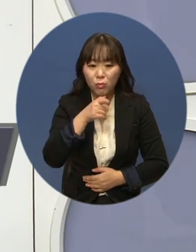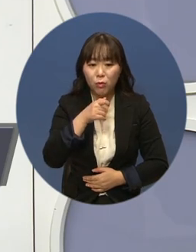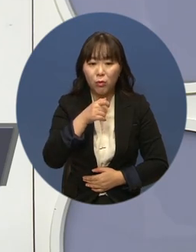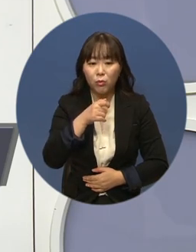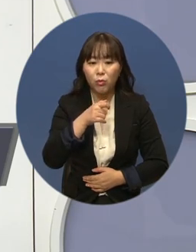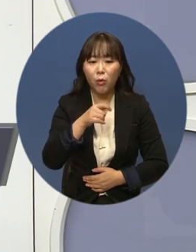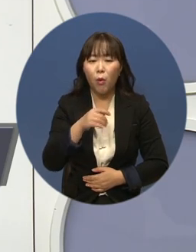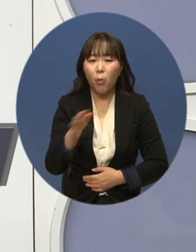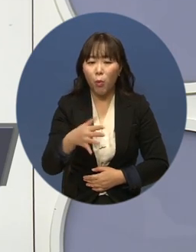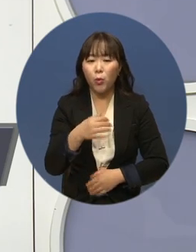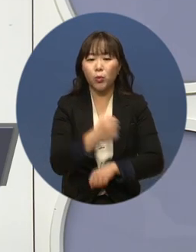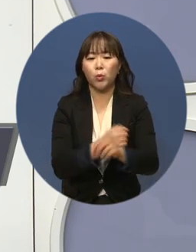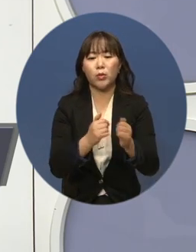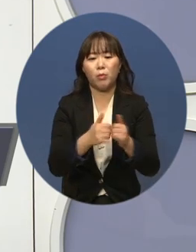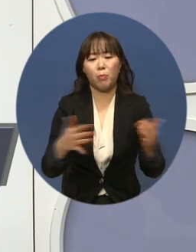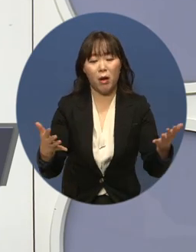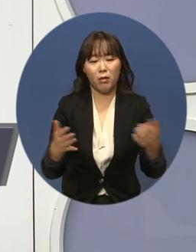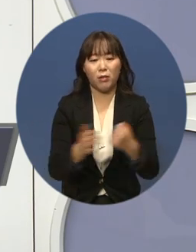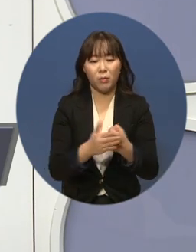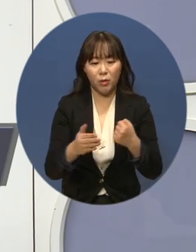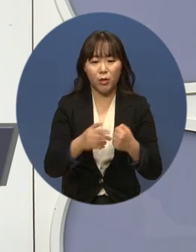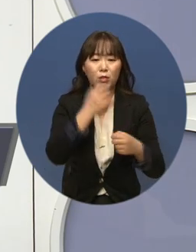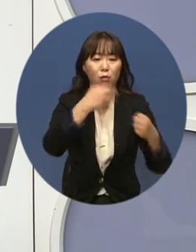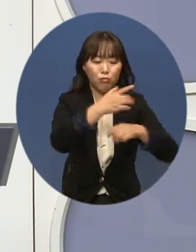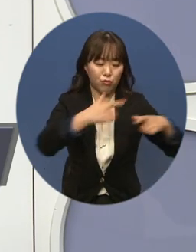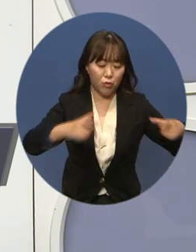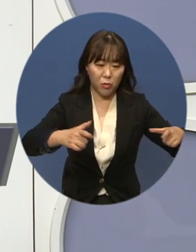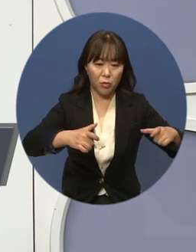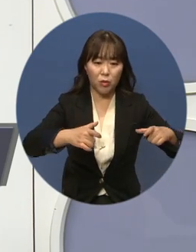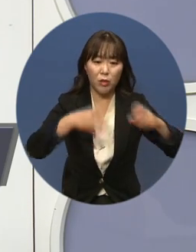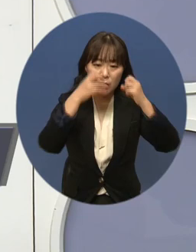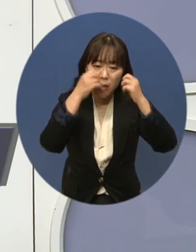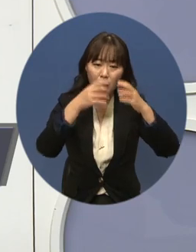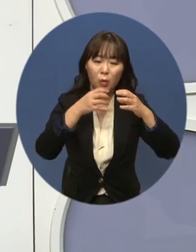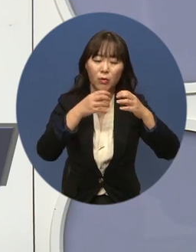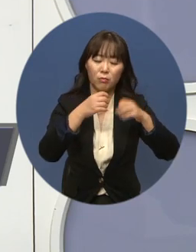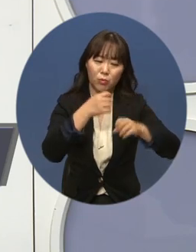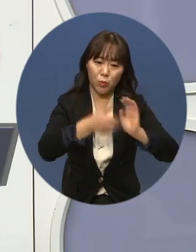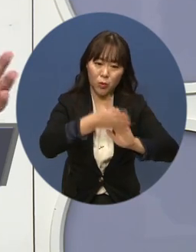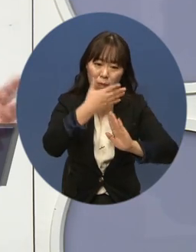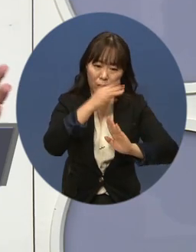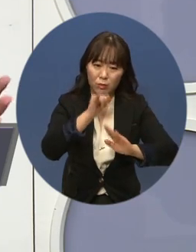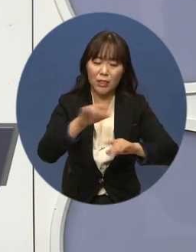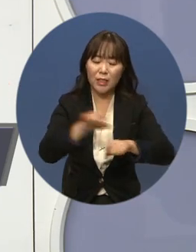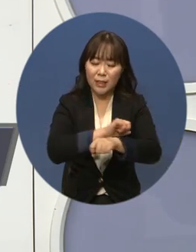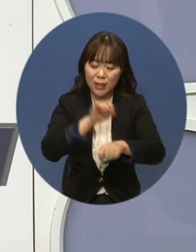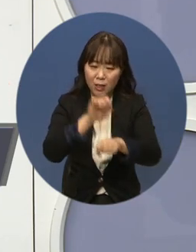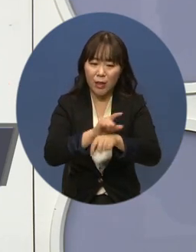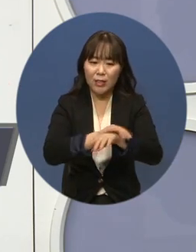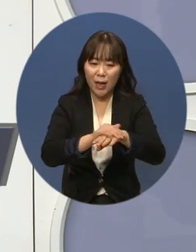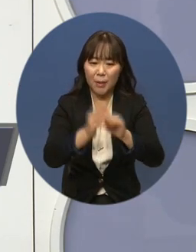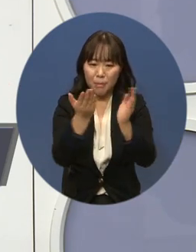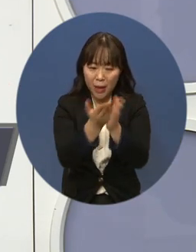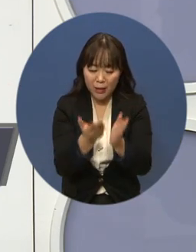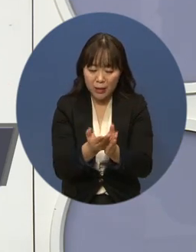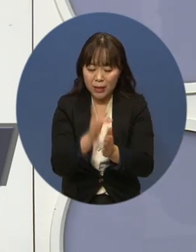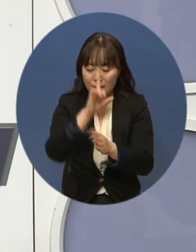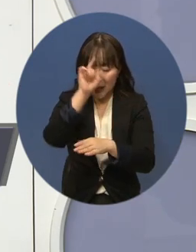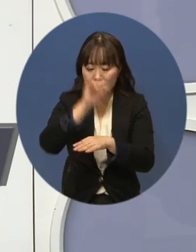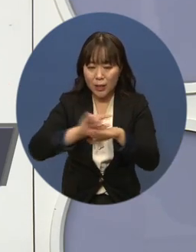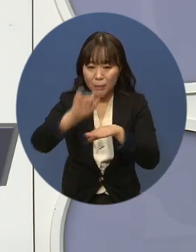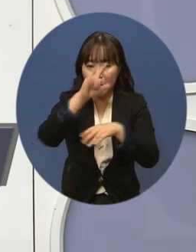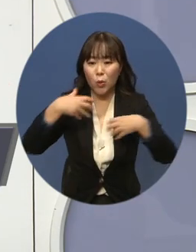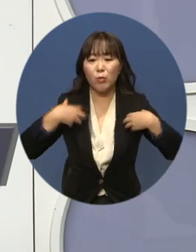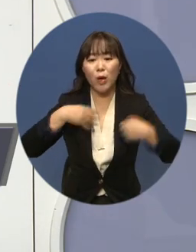그런 거죠. 그런 이제 어떤 수도권에 있는 도시는 뭐 새로운 창업도시로 갈 수도 있고 그 특성에 맞는 이 지방정부가 좋은